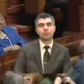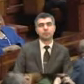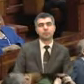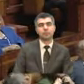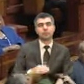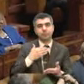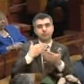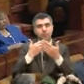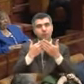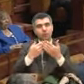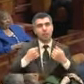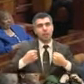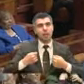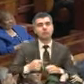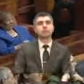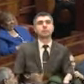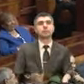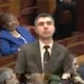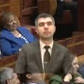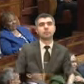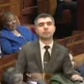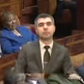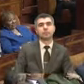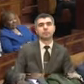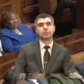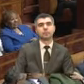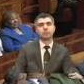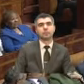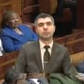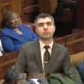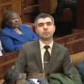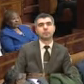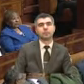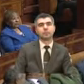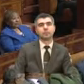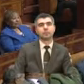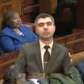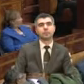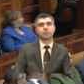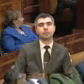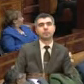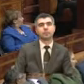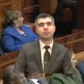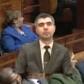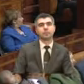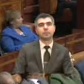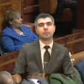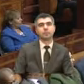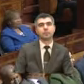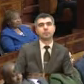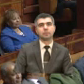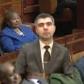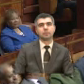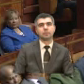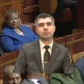شكرا السيد الرئيس. راه نفس هذا خليه غادي نهضروا يهضروا 30 ما.